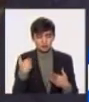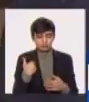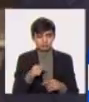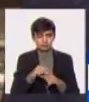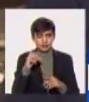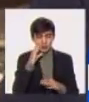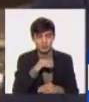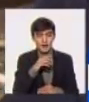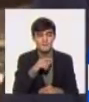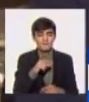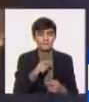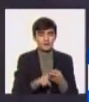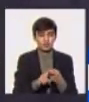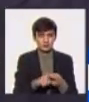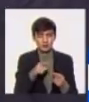что вирус он